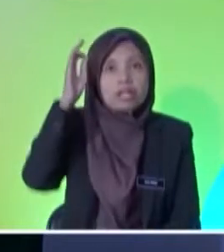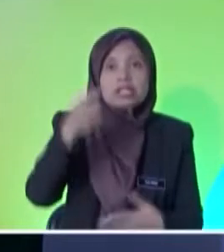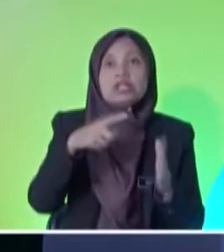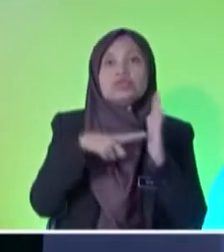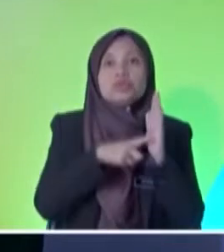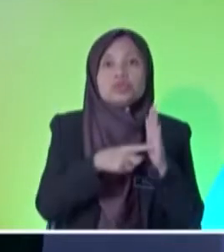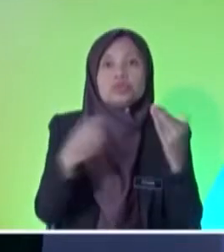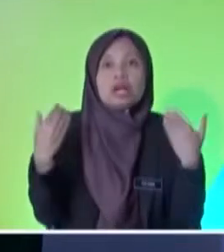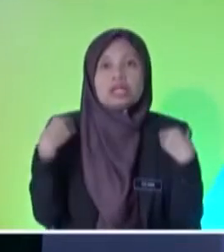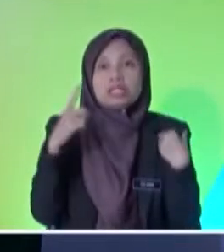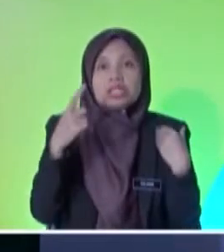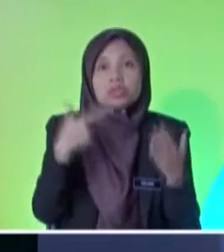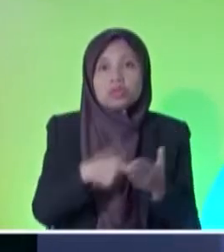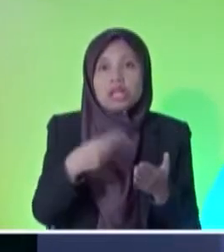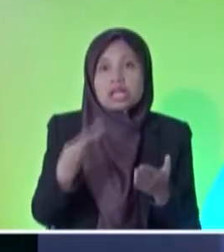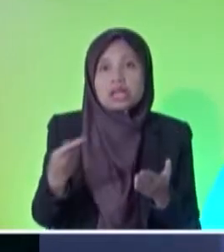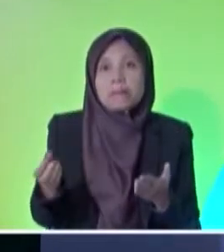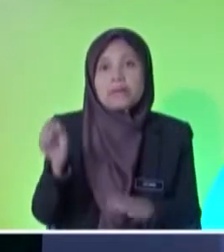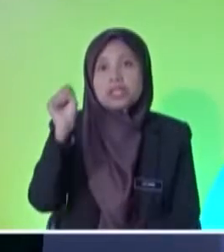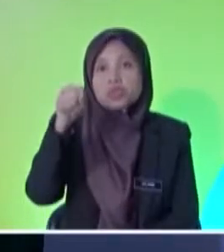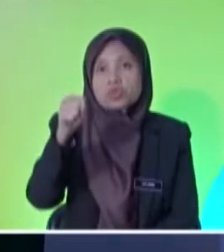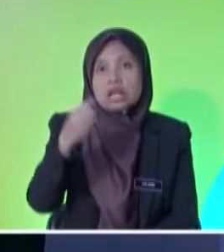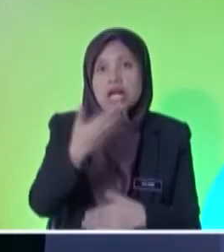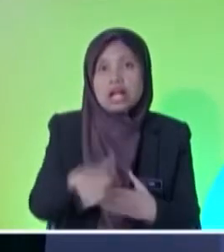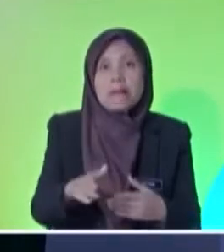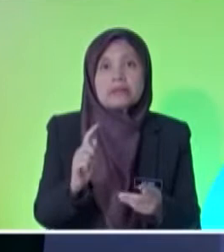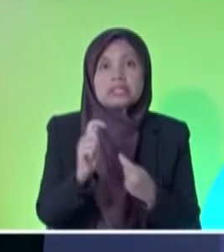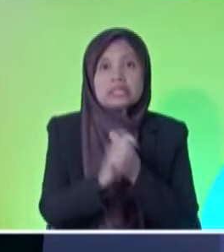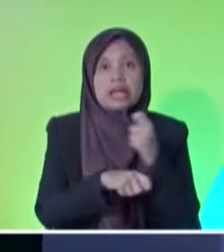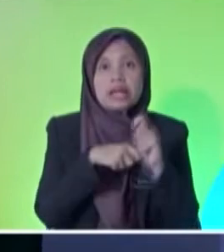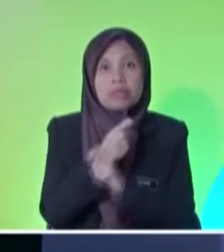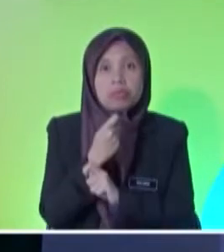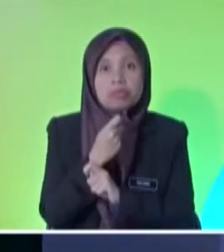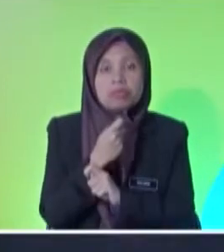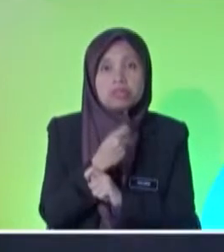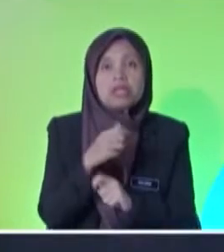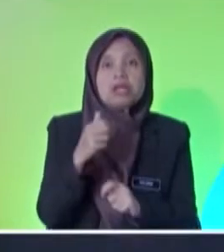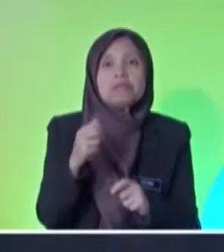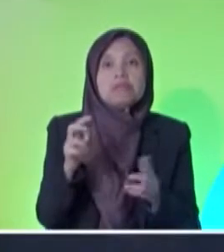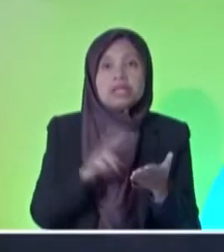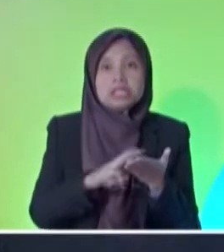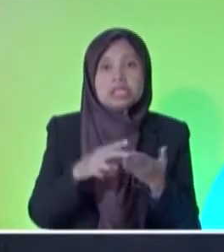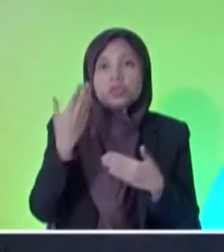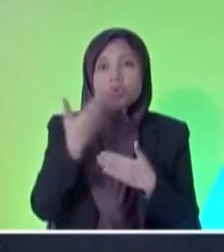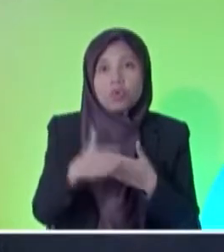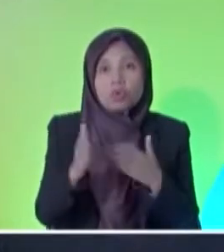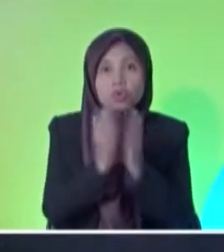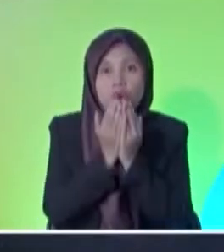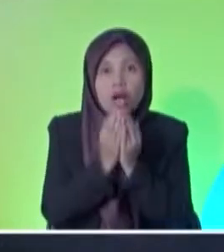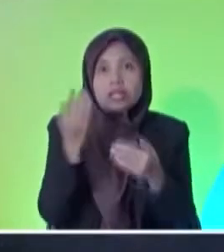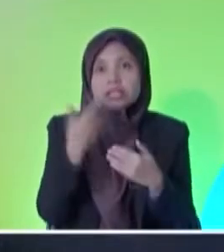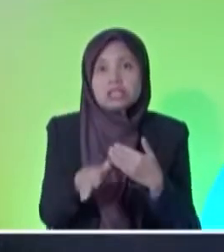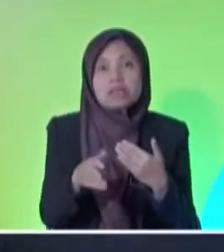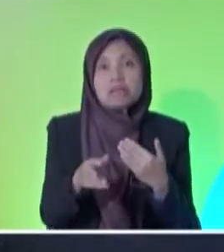iman ada satu gitaris sunat selepas sebuah tayamum Iyalah membaca doa selepas u2q Iman